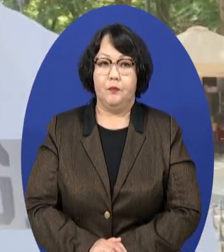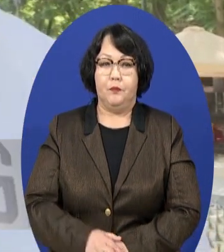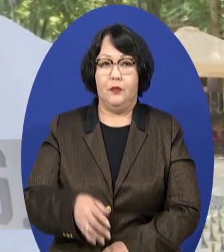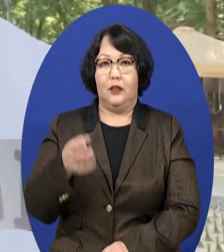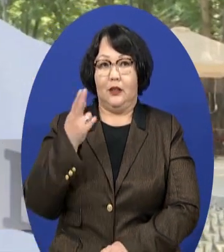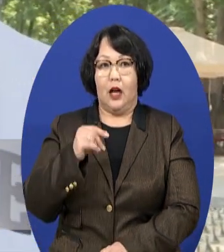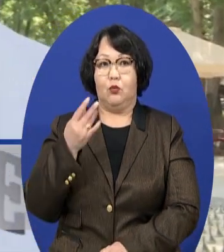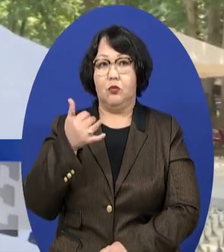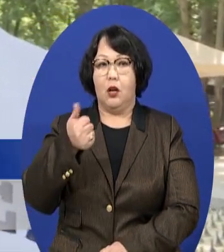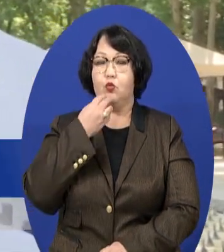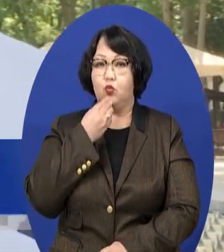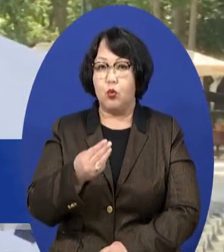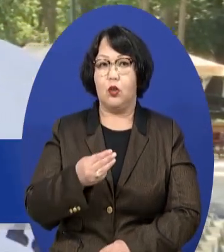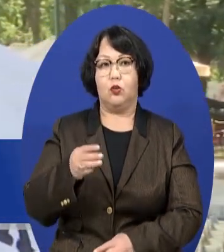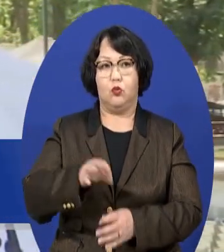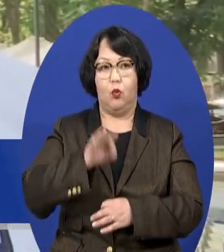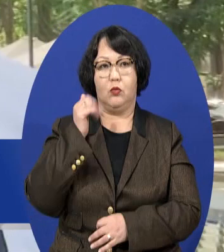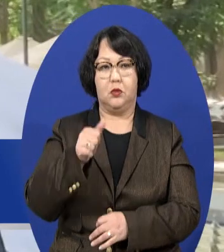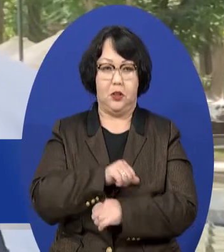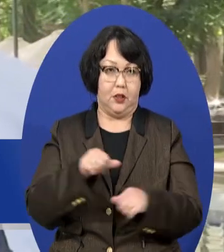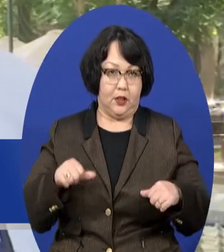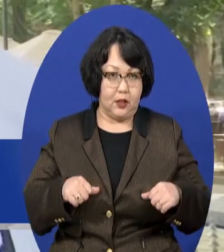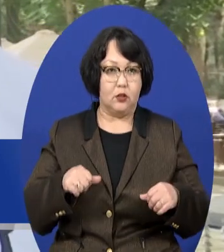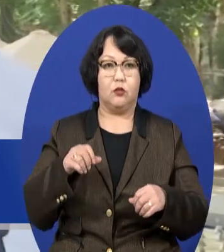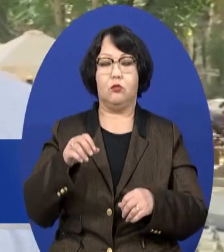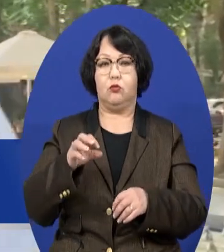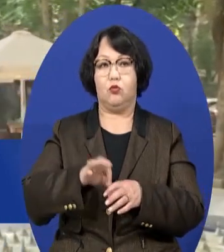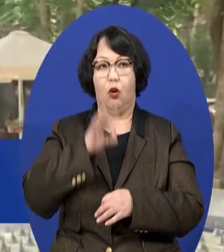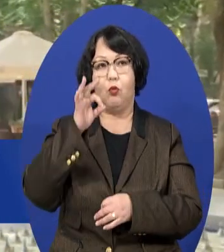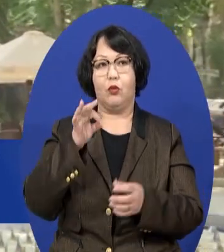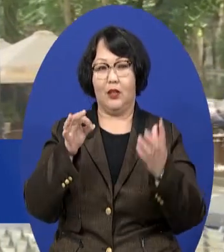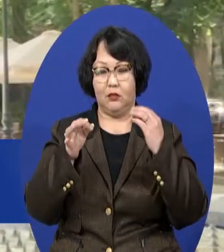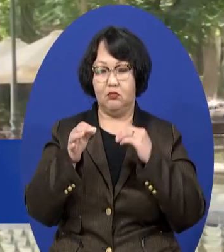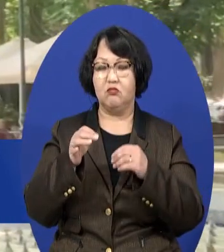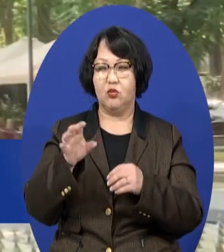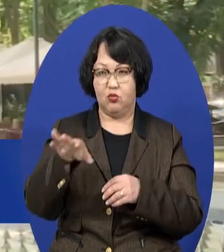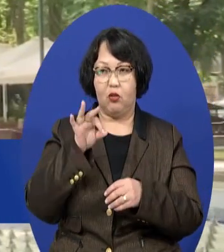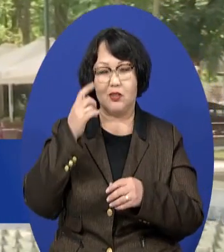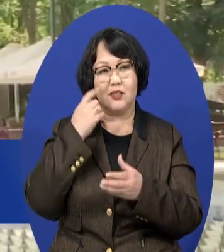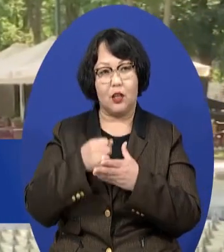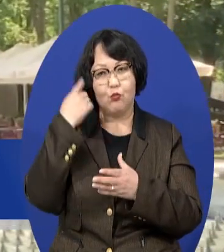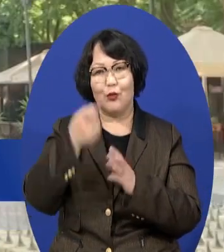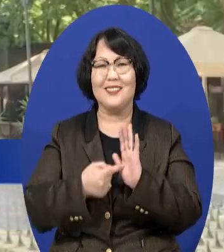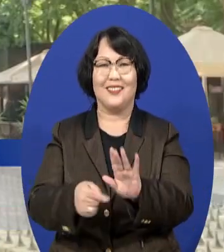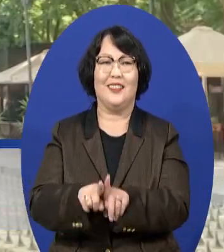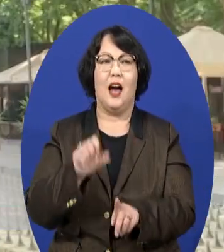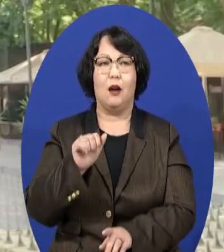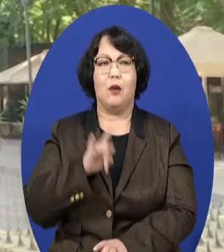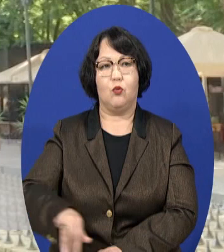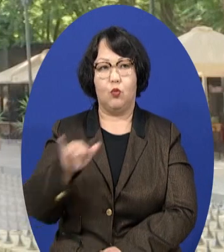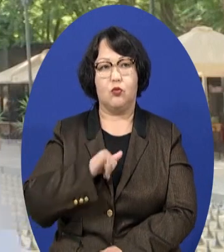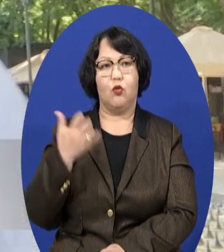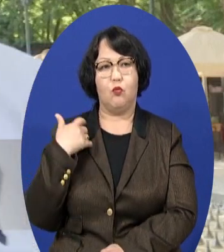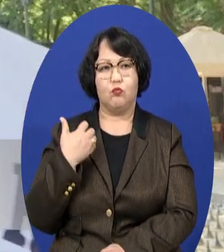Дажгүй шудраг сонгуул болсон гэж бодож байна. Иргэд сонголтоороо санаа бодлоо илэрхийлээ. Армени улсад тун цөөн удаа шудраг сонгуул болж